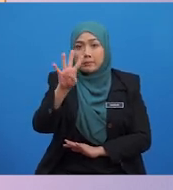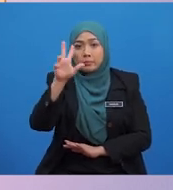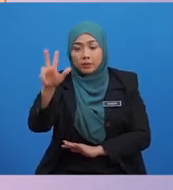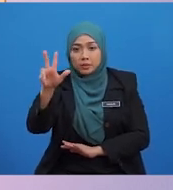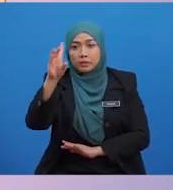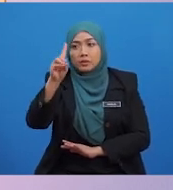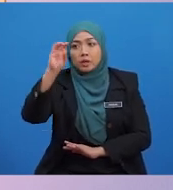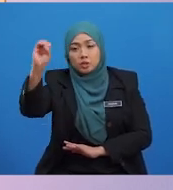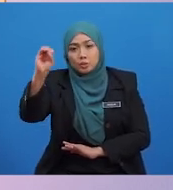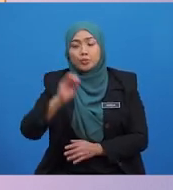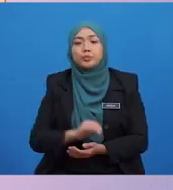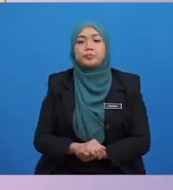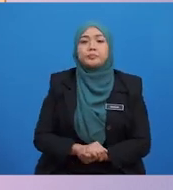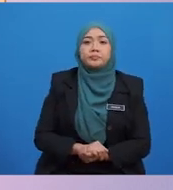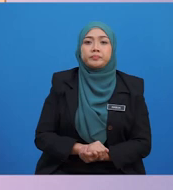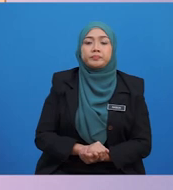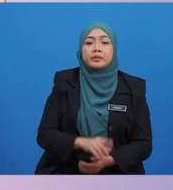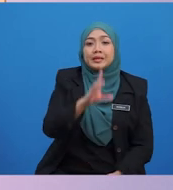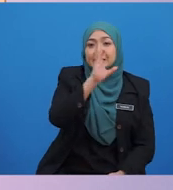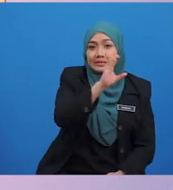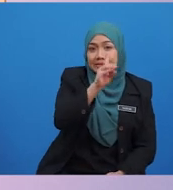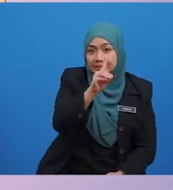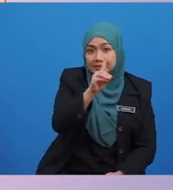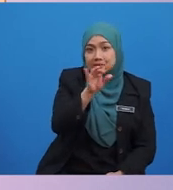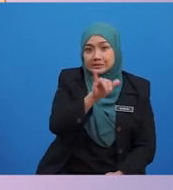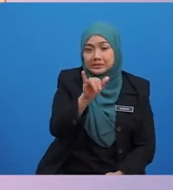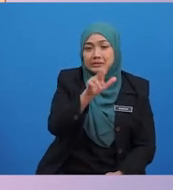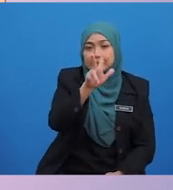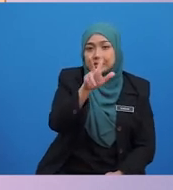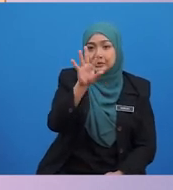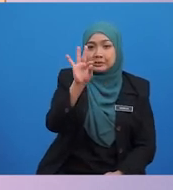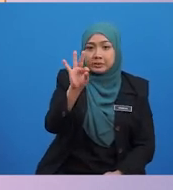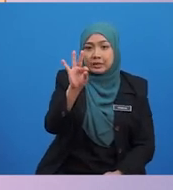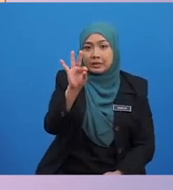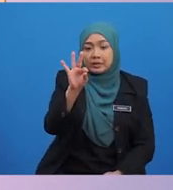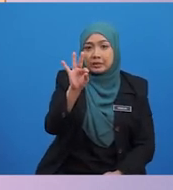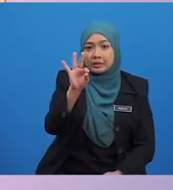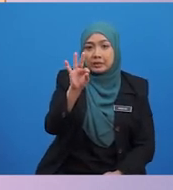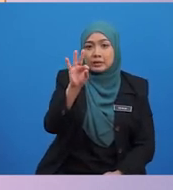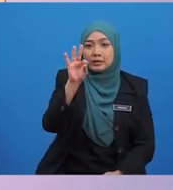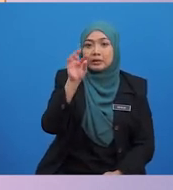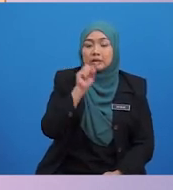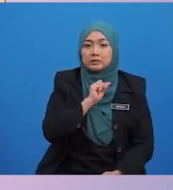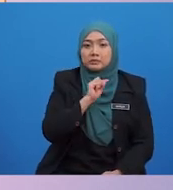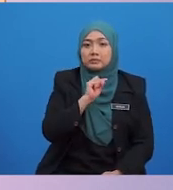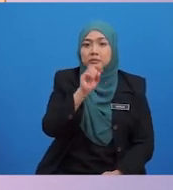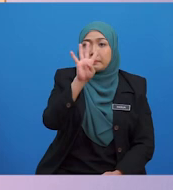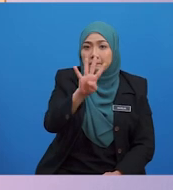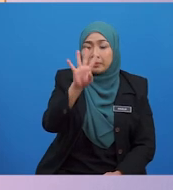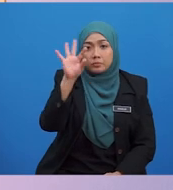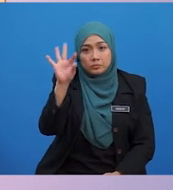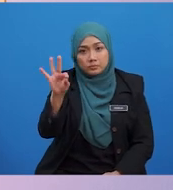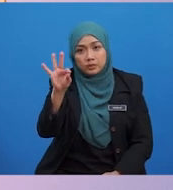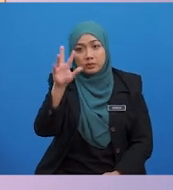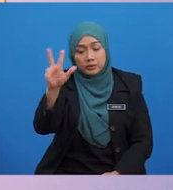92 sign 40389 derajat desain 64 20-an 43